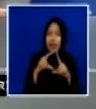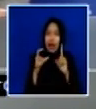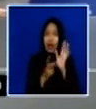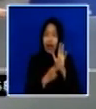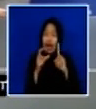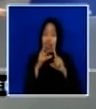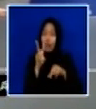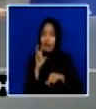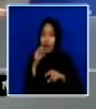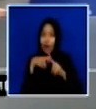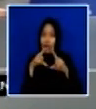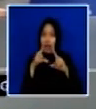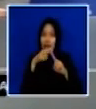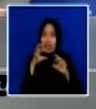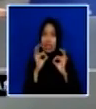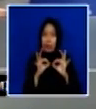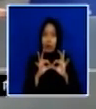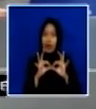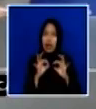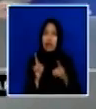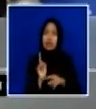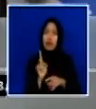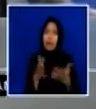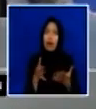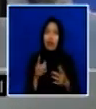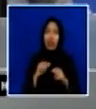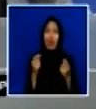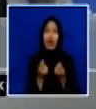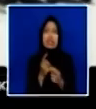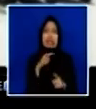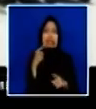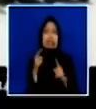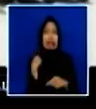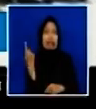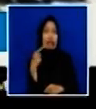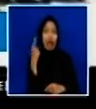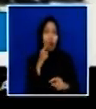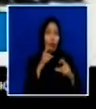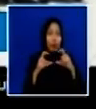Pradi Jember karena dalam tugasnya selalu berinteraksi dengan banyak orang